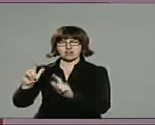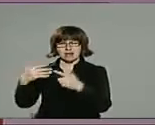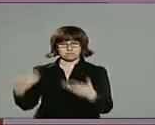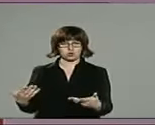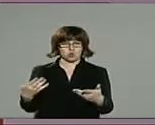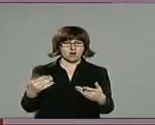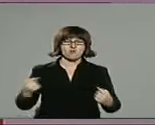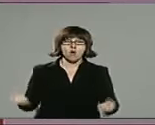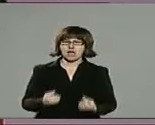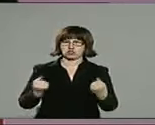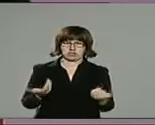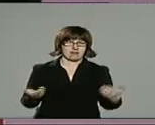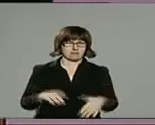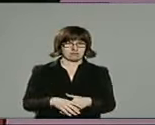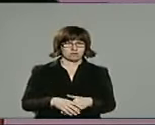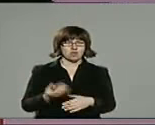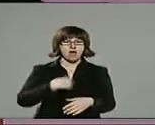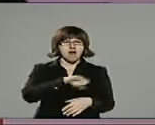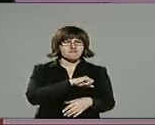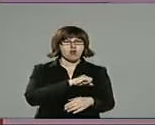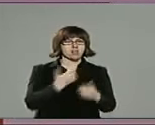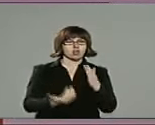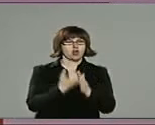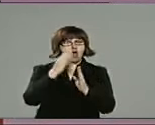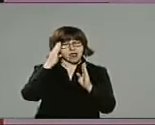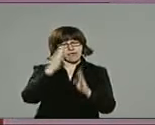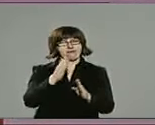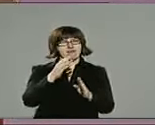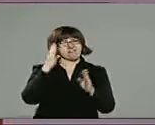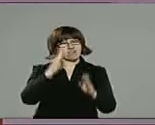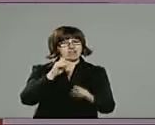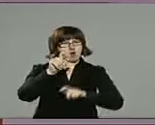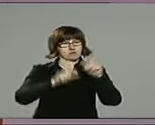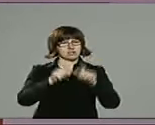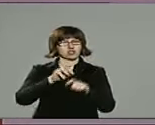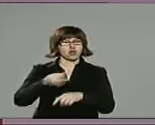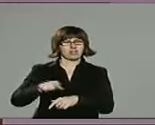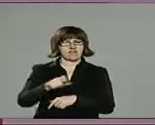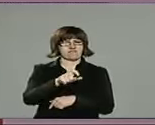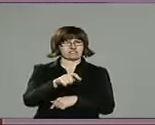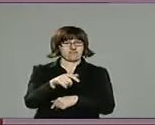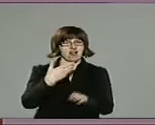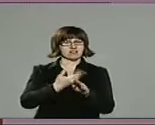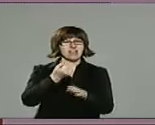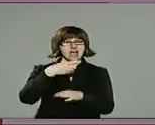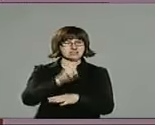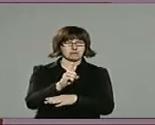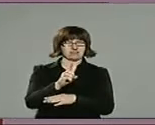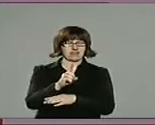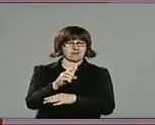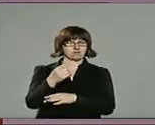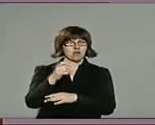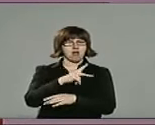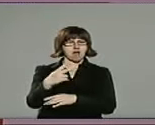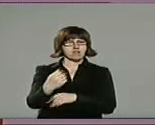wo es anstrengend ist. Und der Erfolg und das neu gewachsene Vertrauen, das die Menschen in Nordrhein-Westfalen der SPD und Hannelore